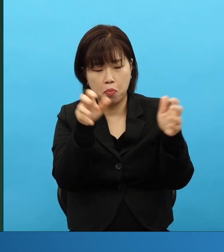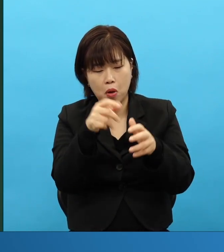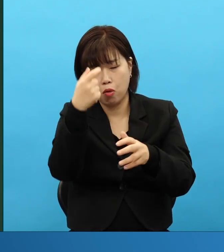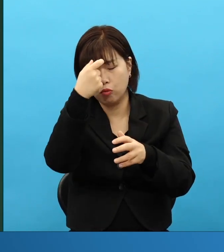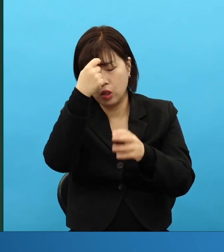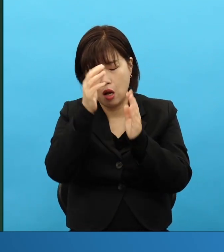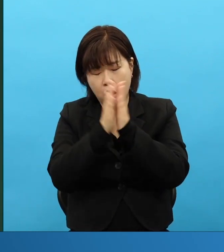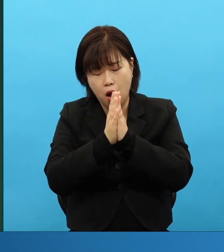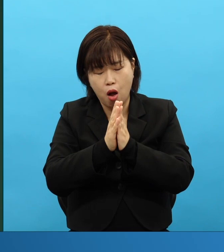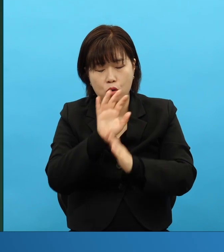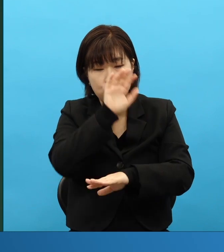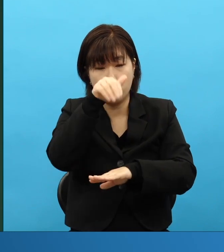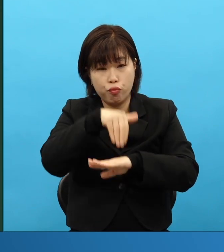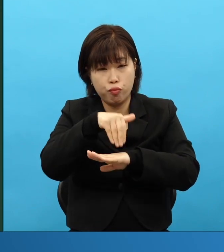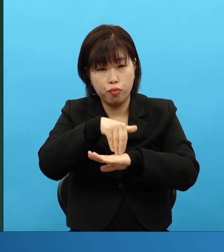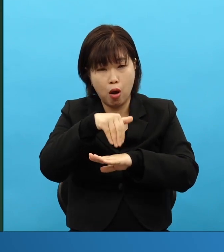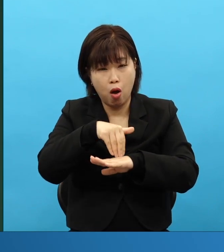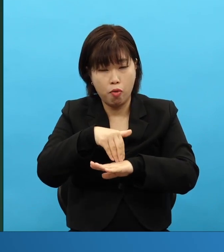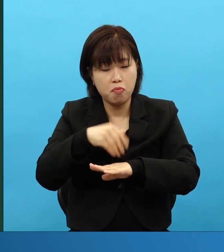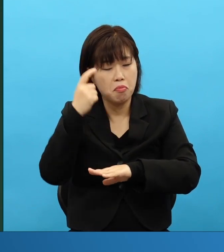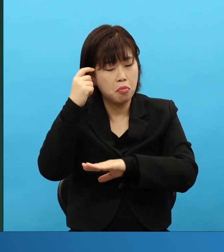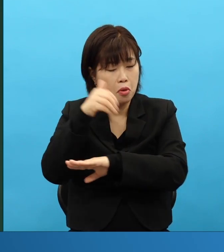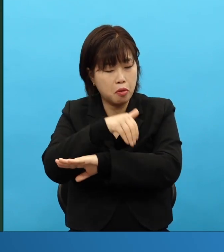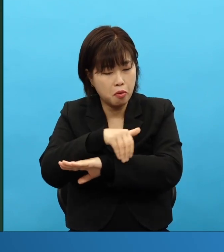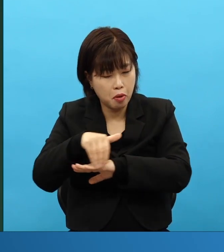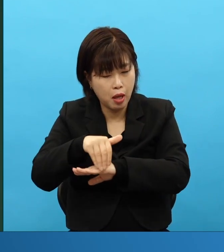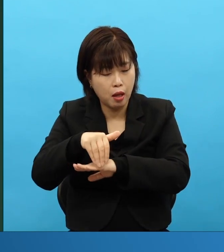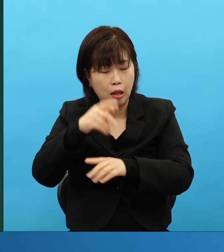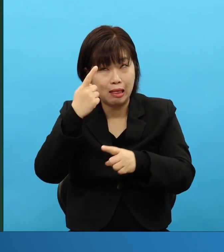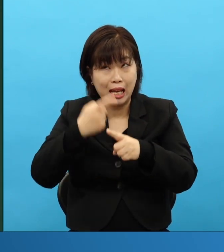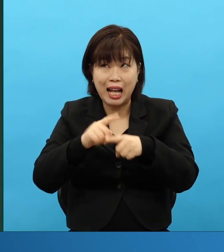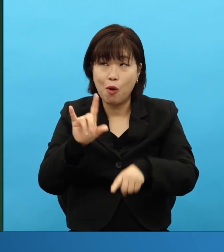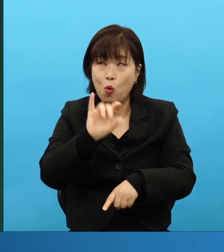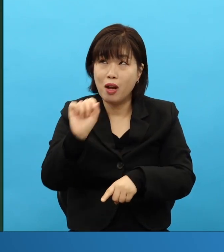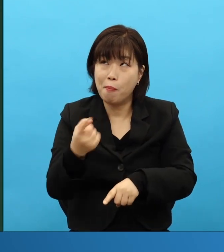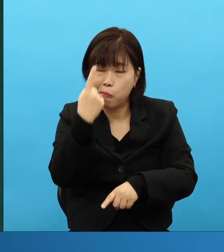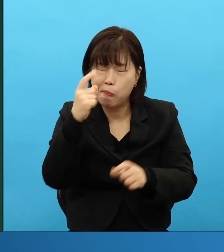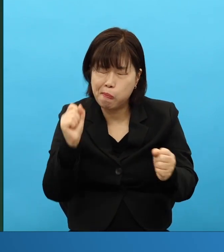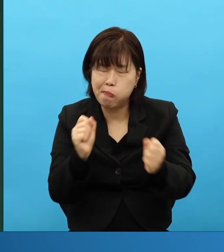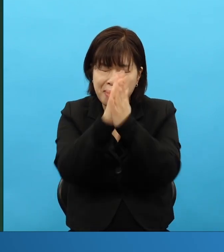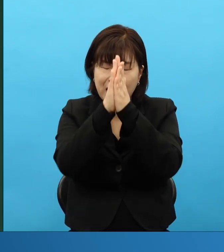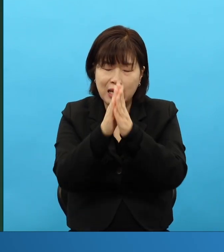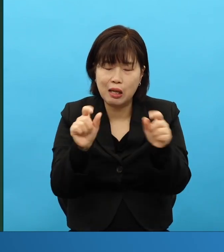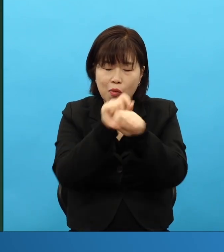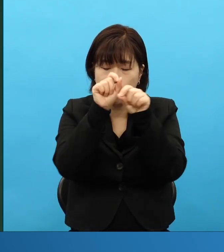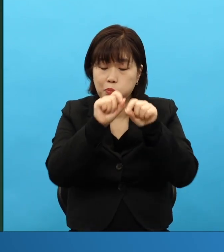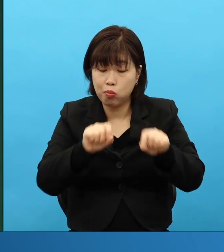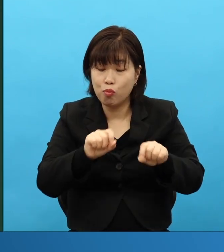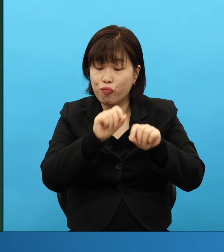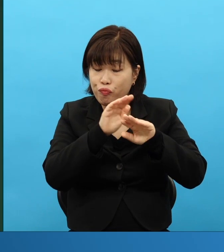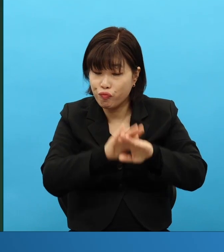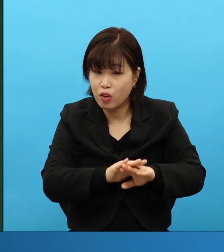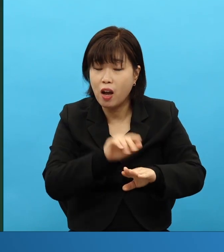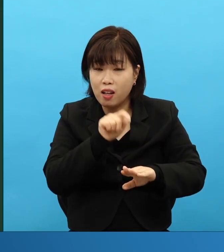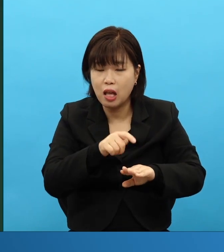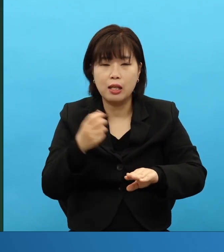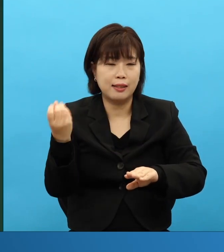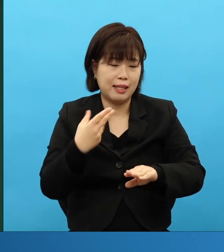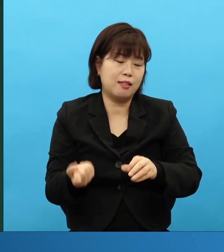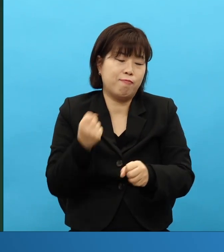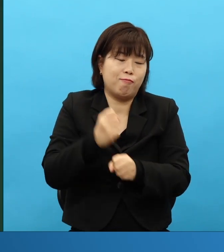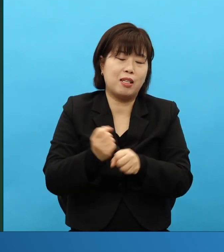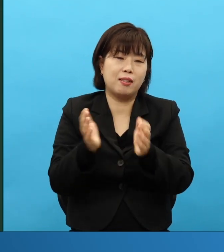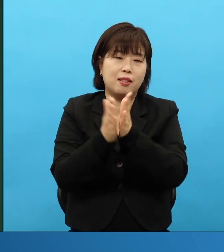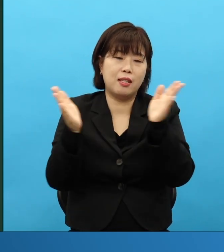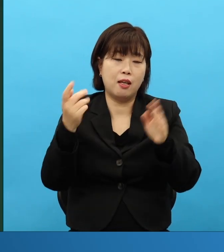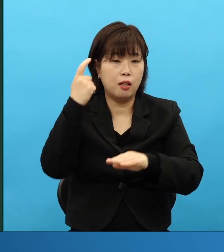5천 정적으로 재파송해야 됩니다. But those who are really praying, you must keep this in mind that our pastors and assistant pastors, we're going to recommission them out to